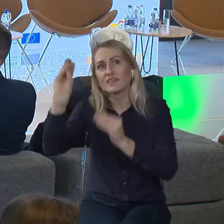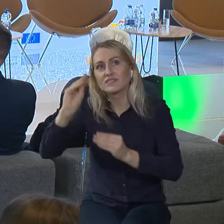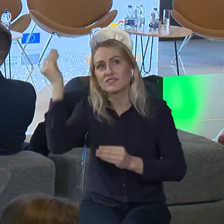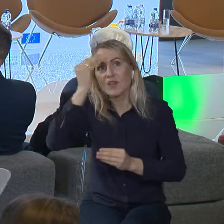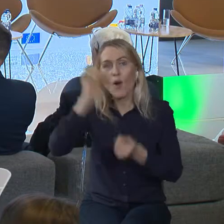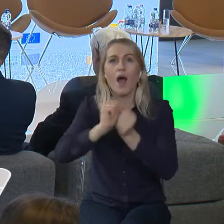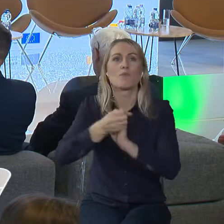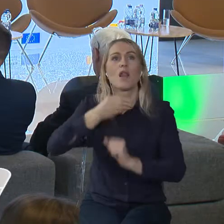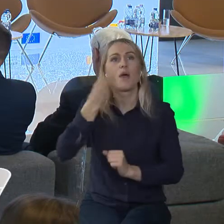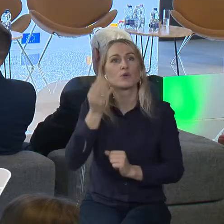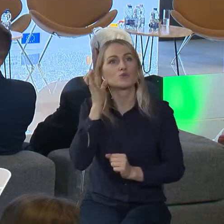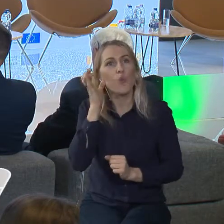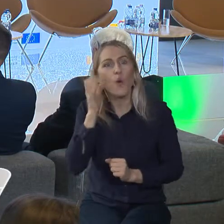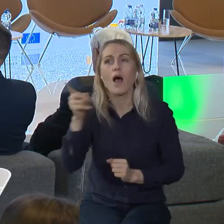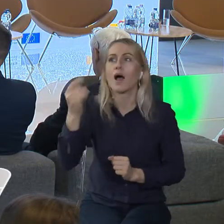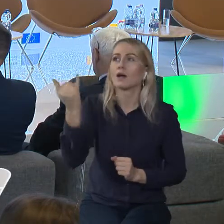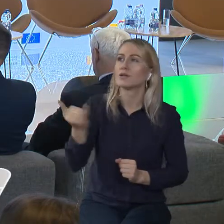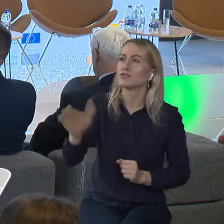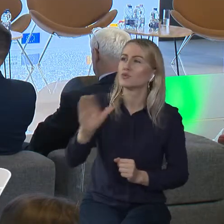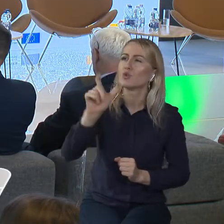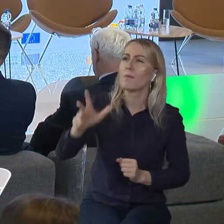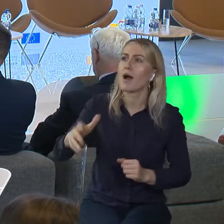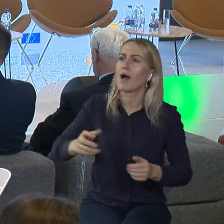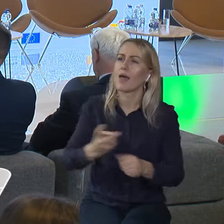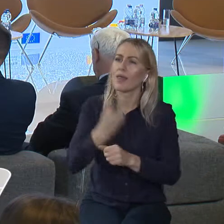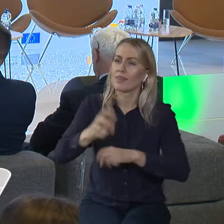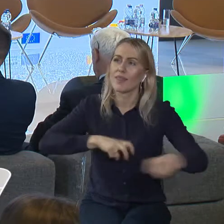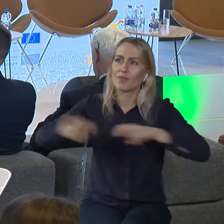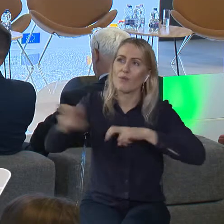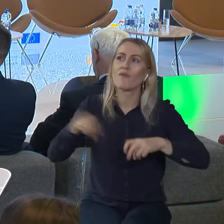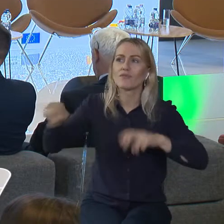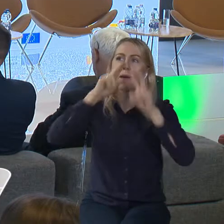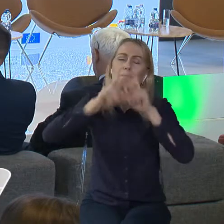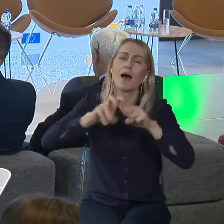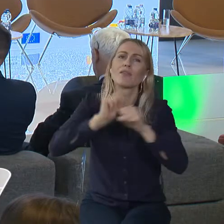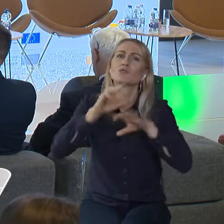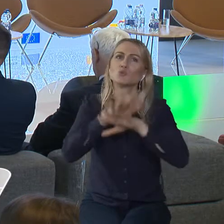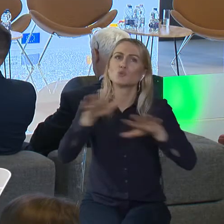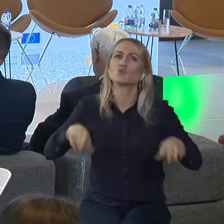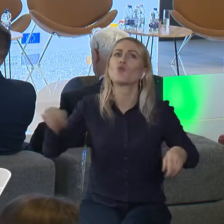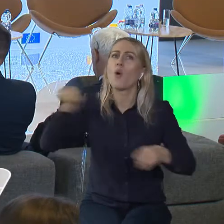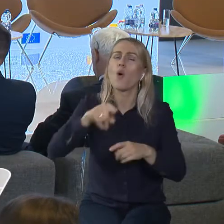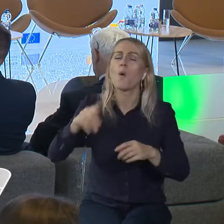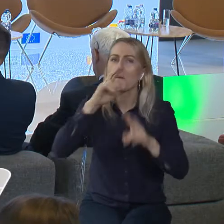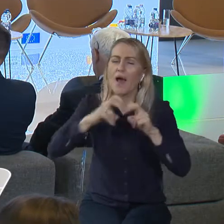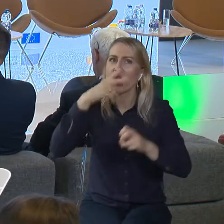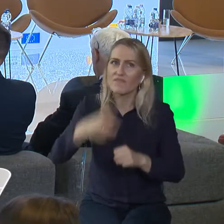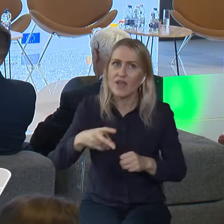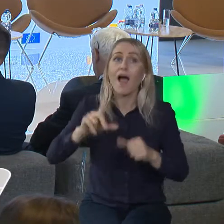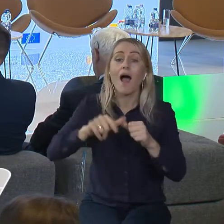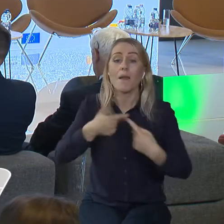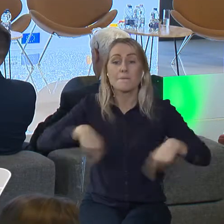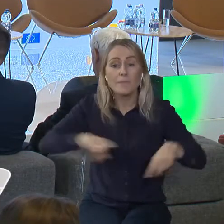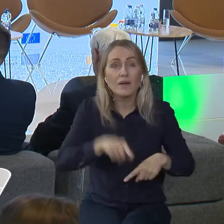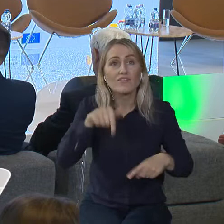słuchać, szczególnie jeżeli chodzi o dzieci nadpobudliwe. No, jest tych badań dziesiątki, które nam o tym mówią, a my jakby poprzez nasz właśnie